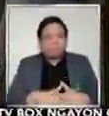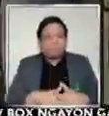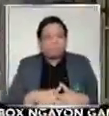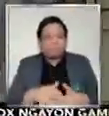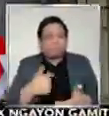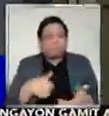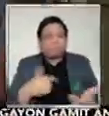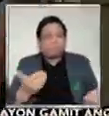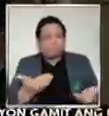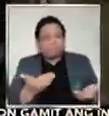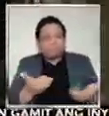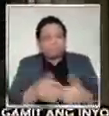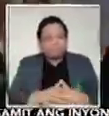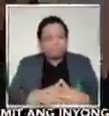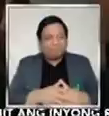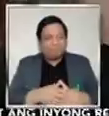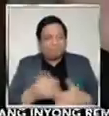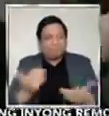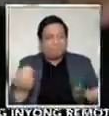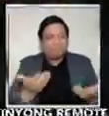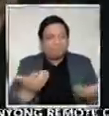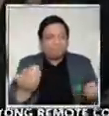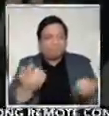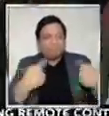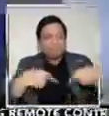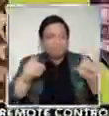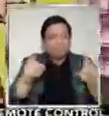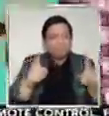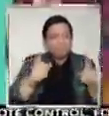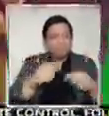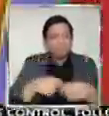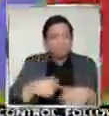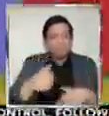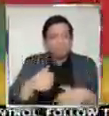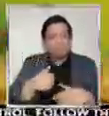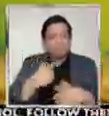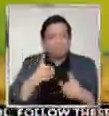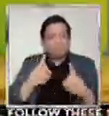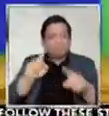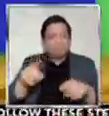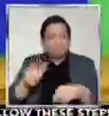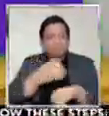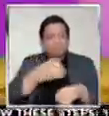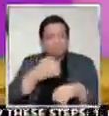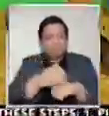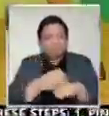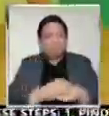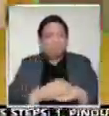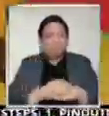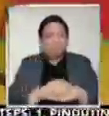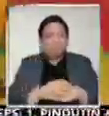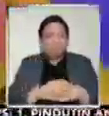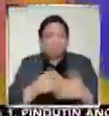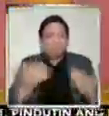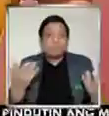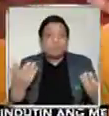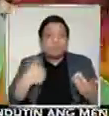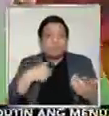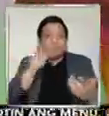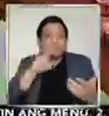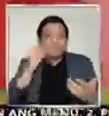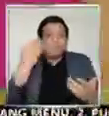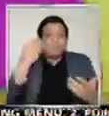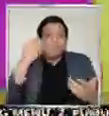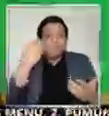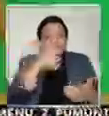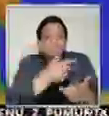me, saan ba kayo pumunta sis may corona? Sila ang magpipinsang May, Jasmine at